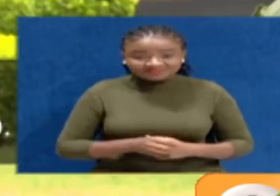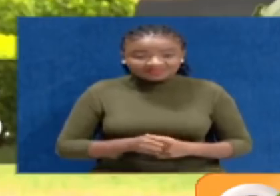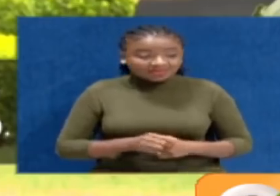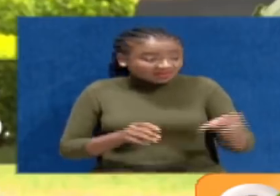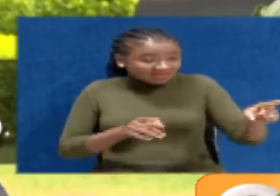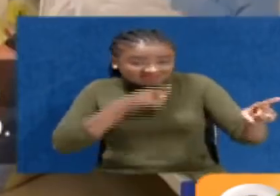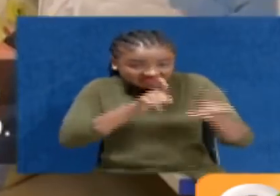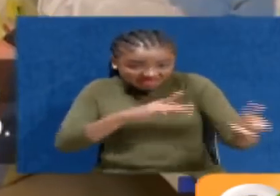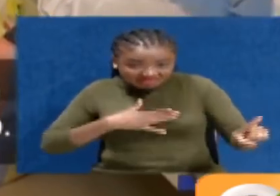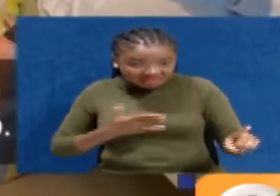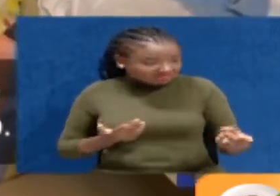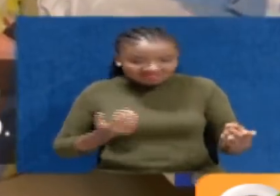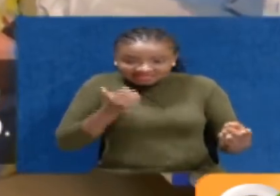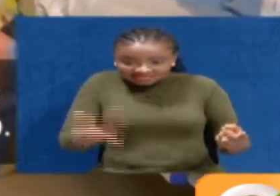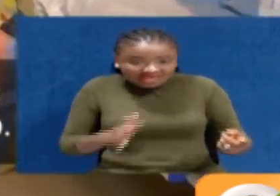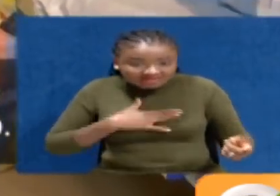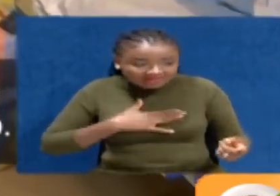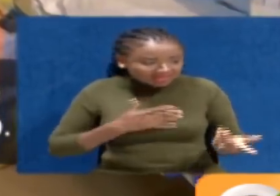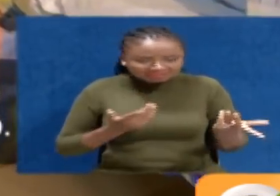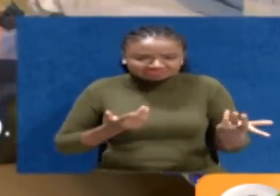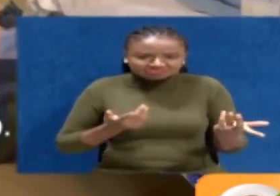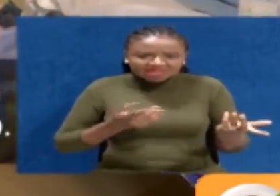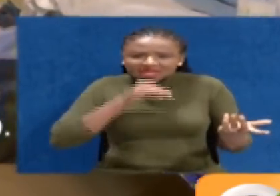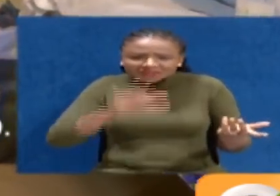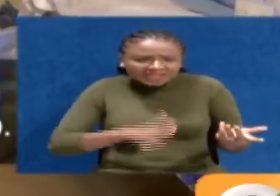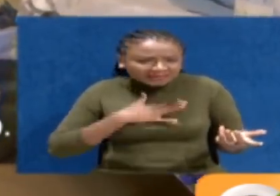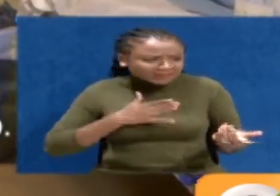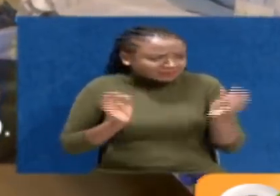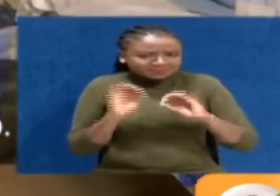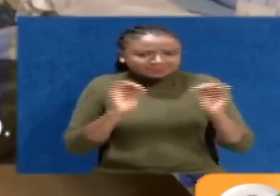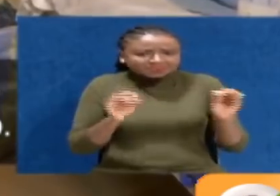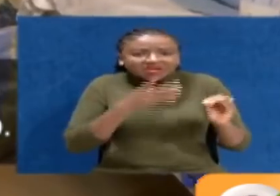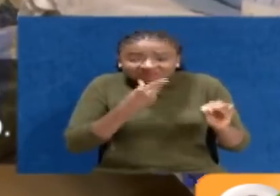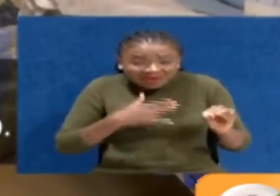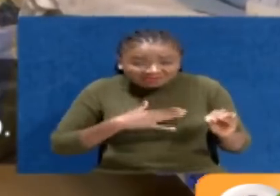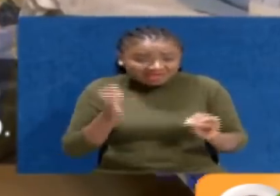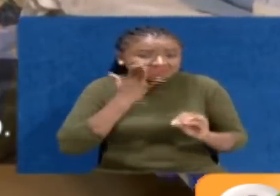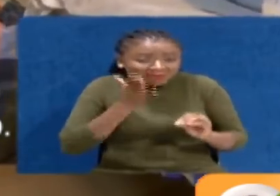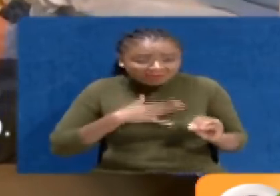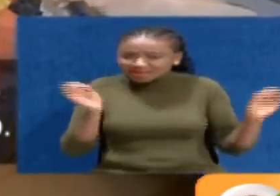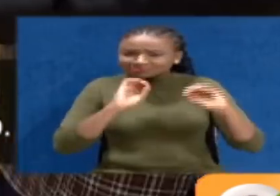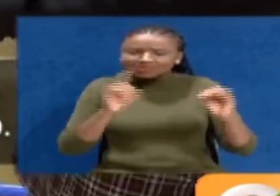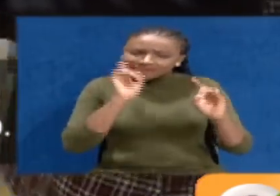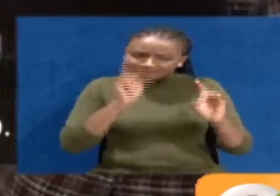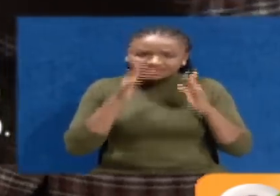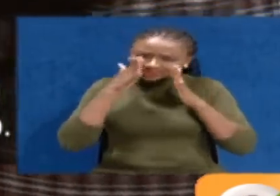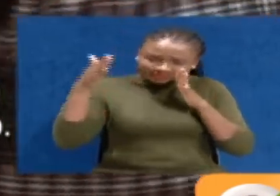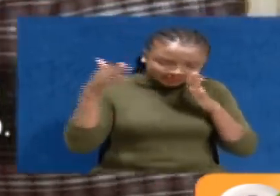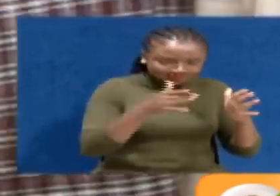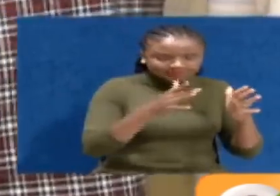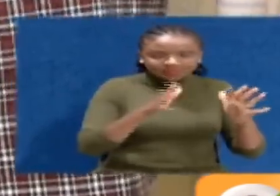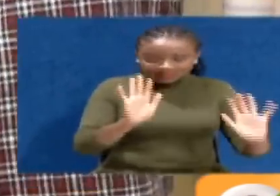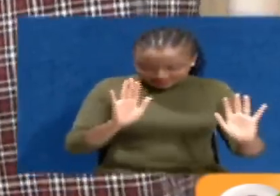sio baba yako, yeye sio mtoto yako, na unataka kumhudumia, lazima ukuwe na moyo. Sasa hiyo kazi ya kutafuta